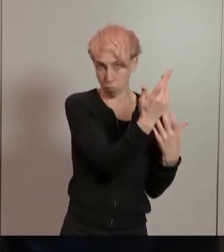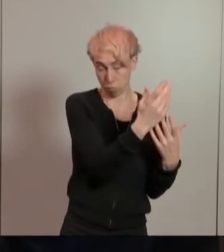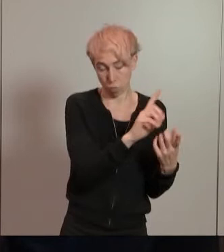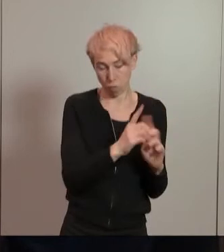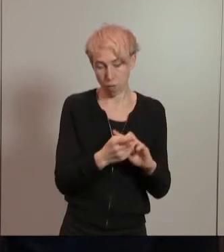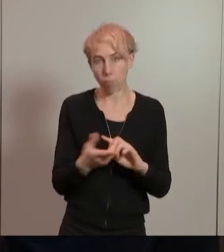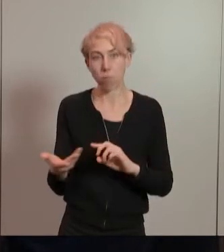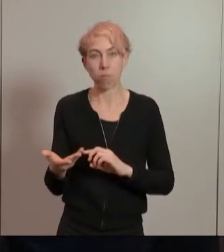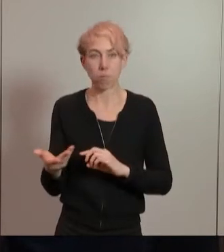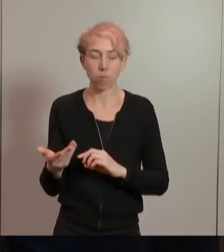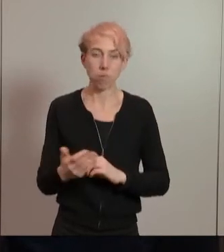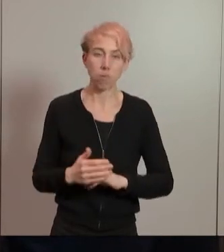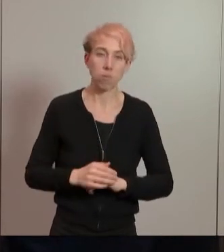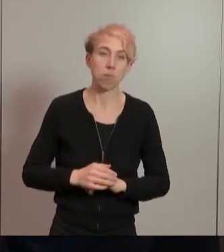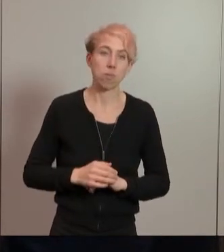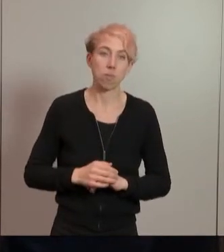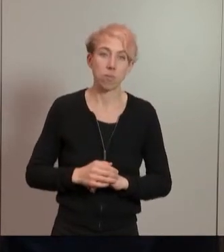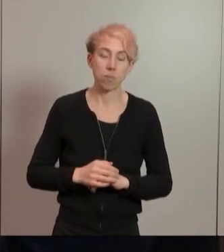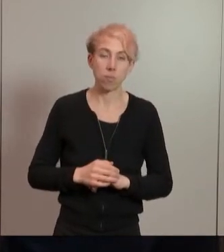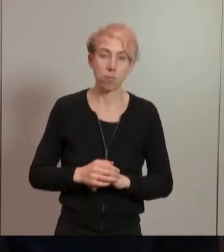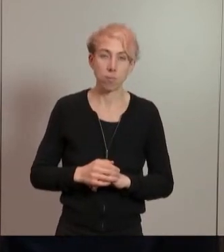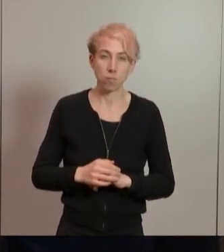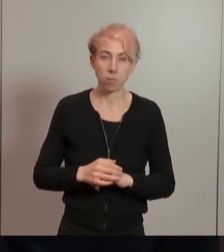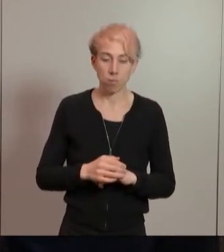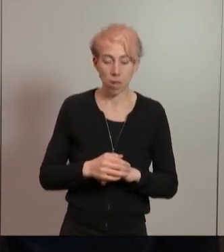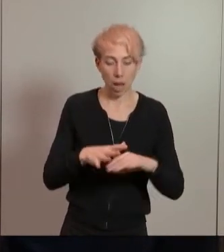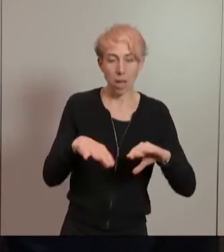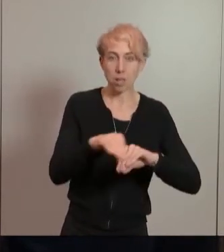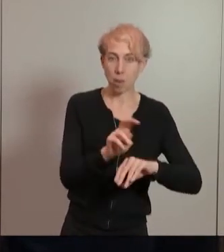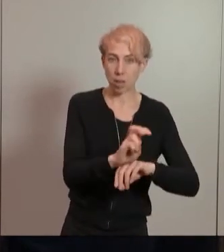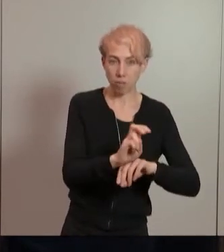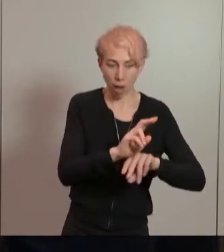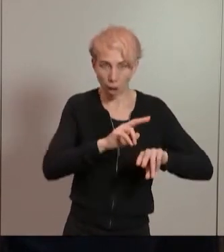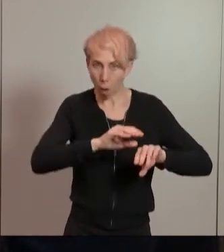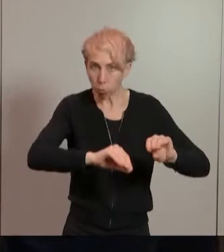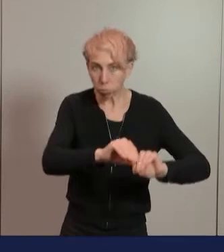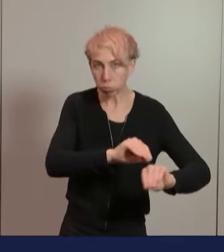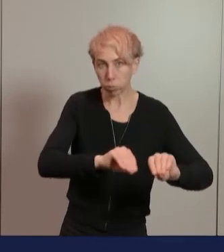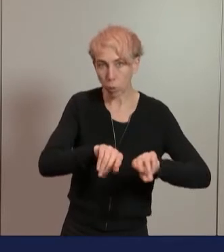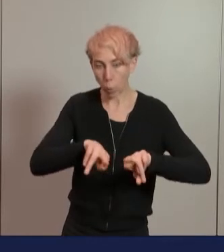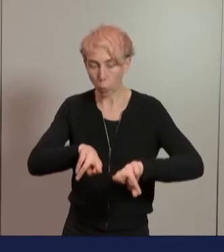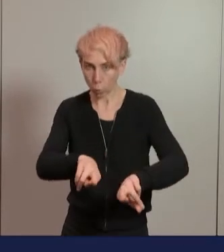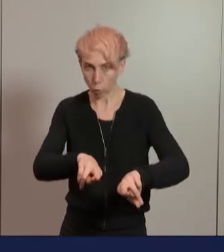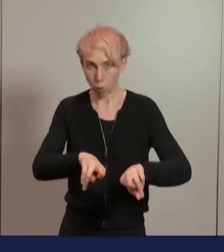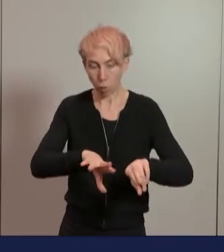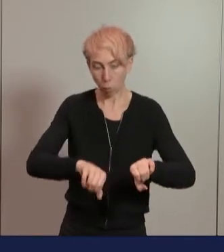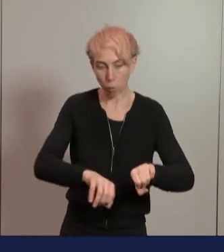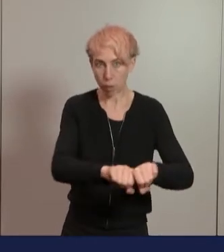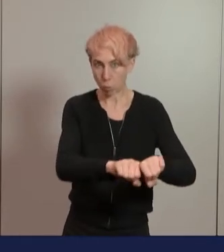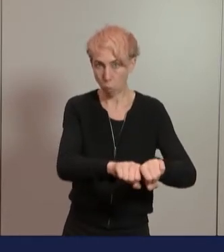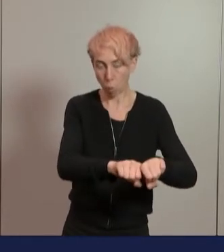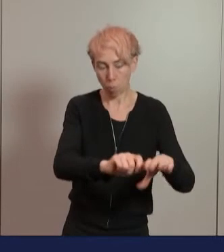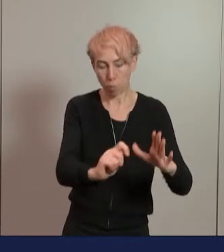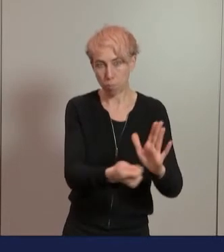par, au titre de l'entretien des espaces verts d'abord de voirie, une augmentation d'attribution de compensation à compter de